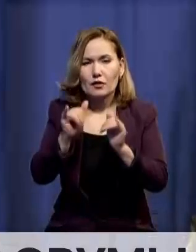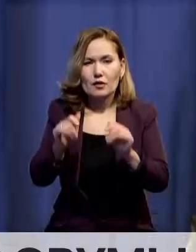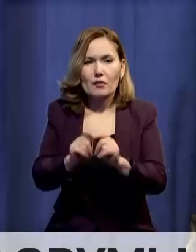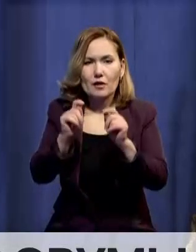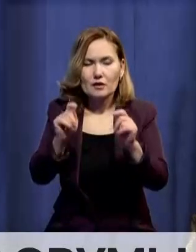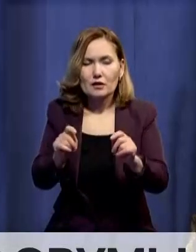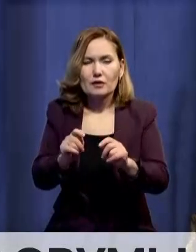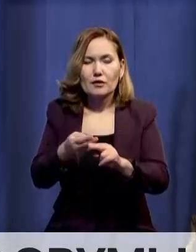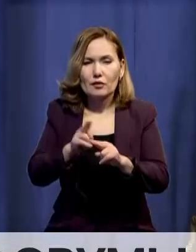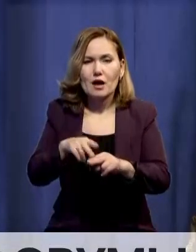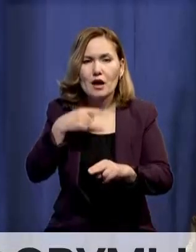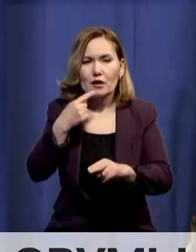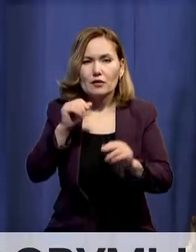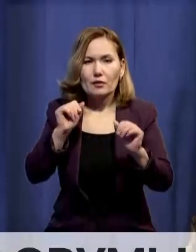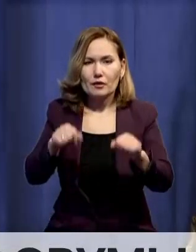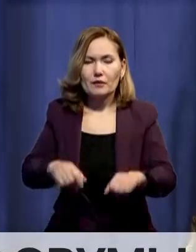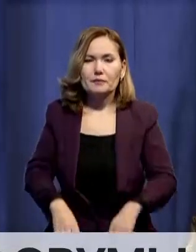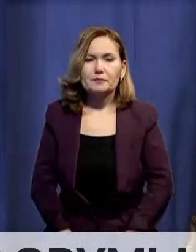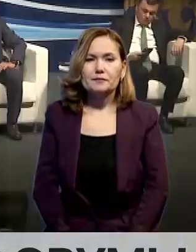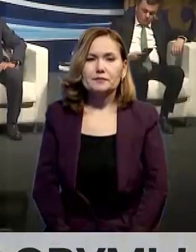жатқанын айтуымызға болады.